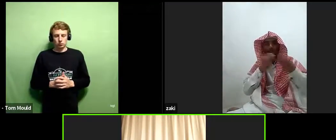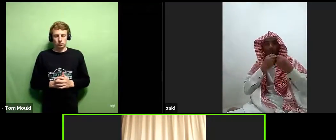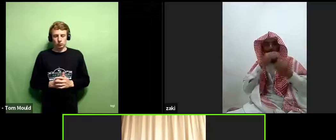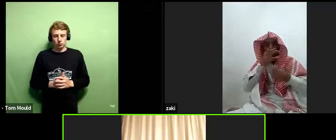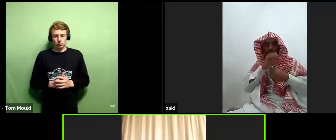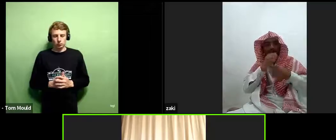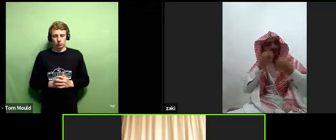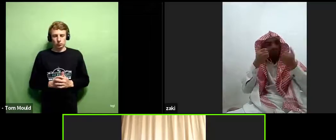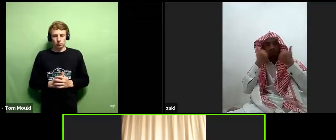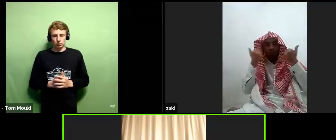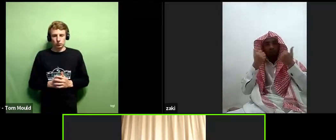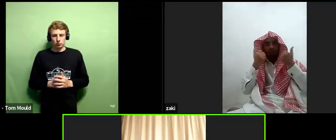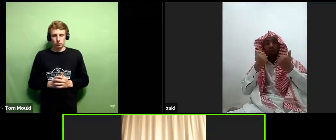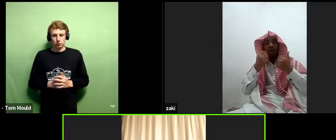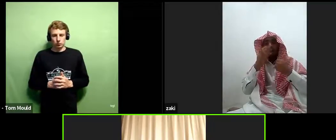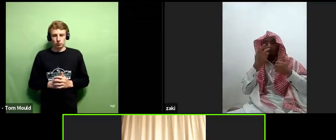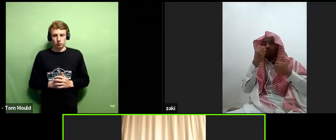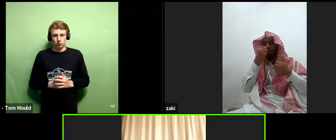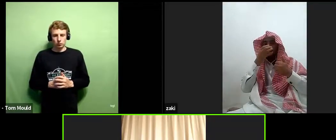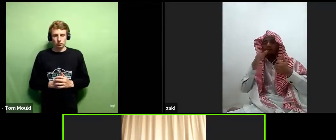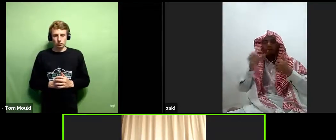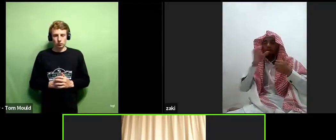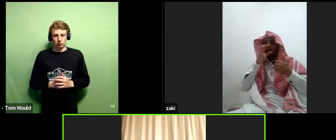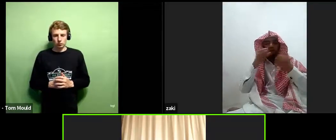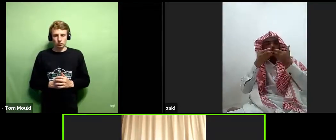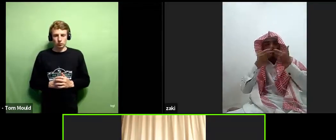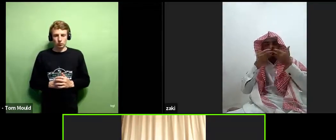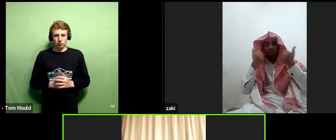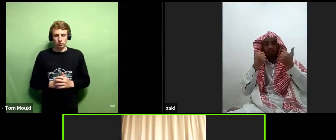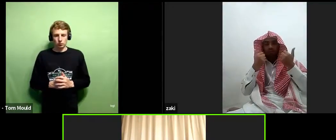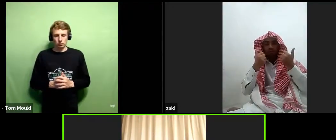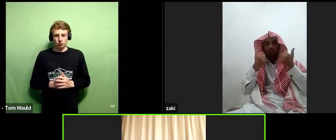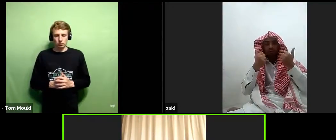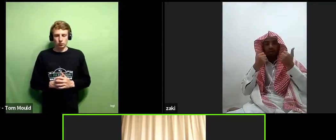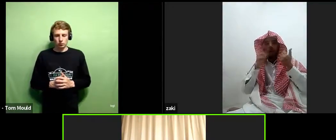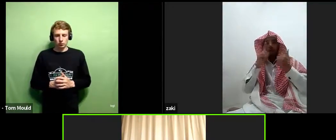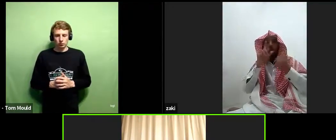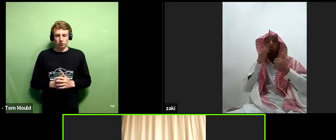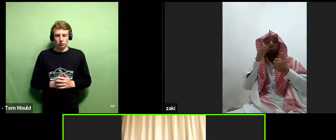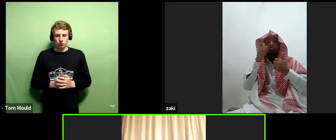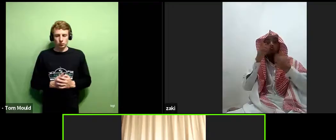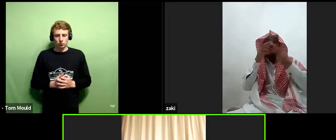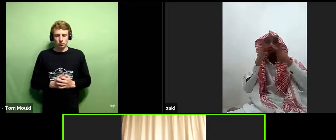الشراب، وأن يكون قبل انتصاف النهار. نعم.